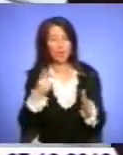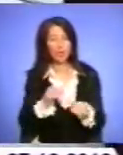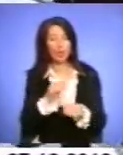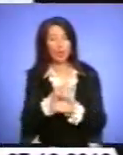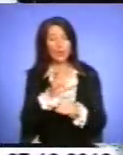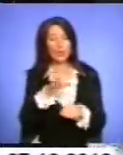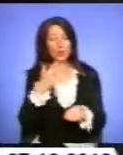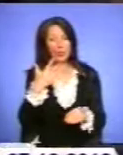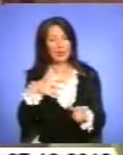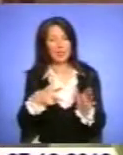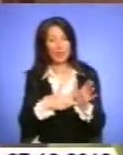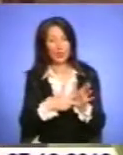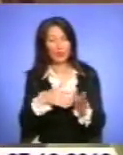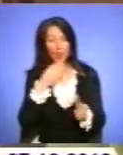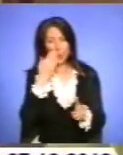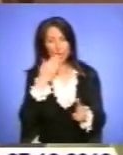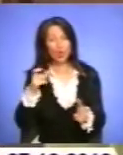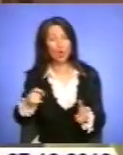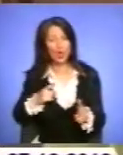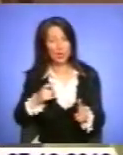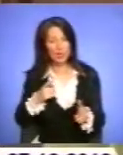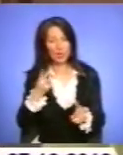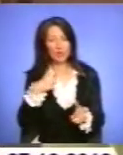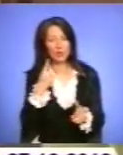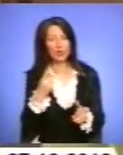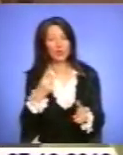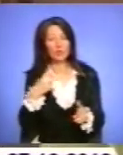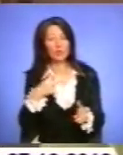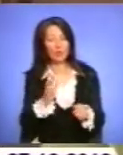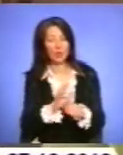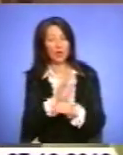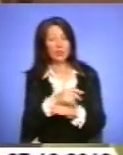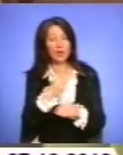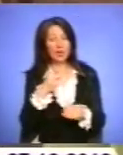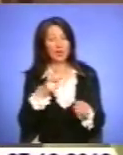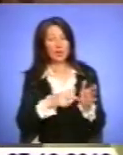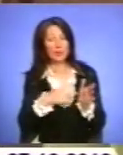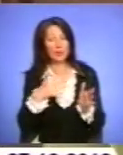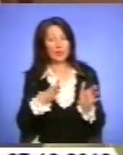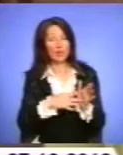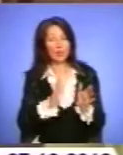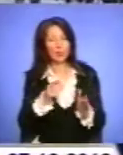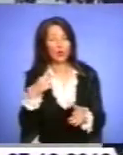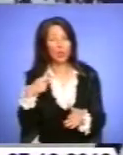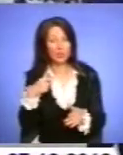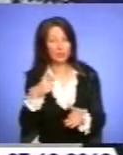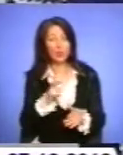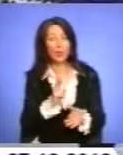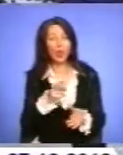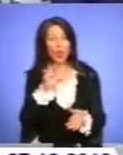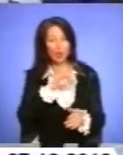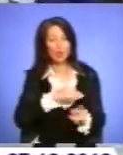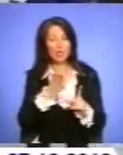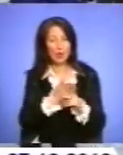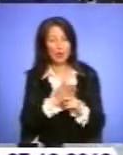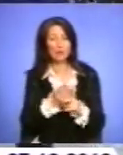номер 558, Ужгород-Одеса. 21:23 відправляється, 7:59 буде в Одесі. Тим, хто користується